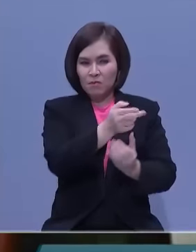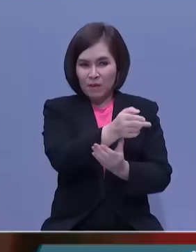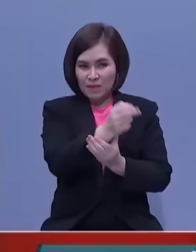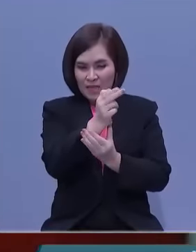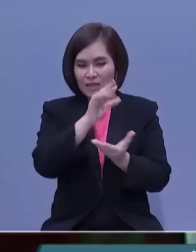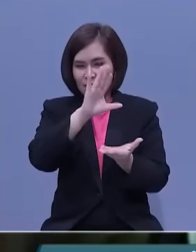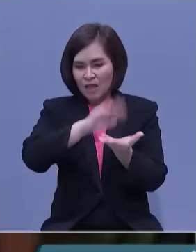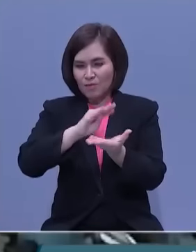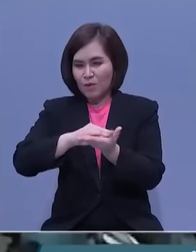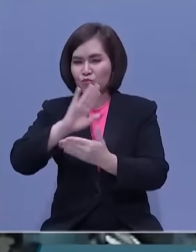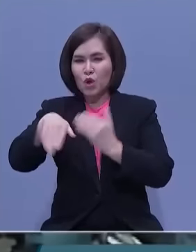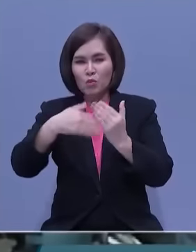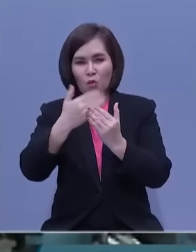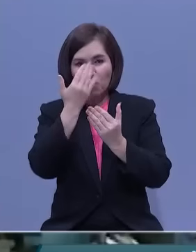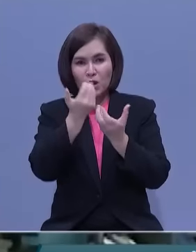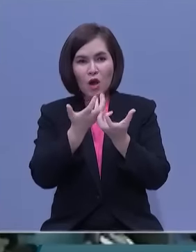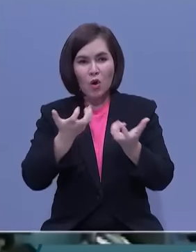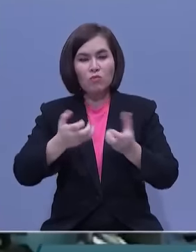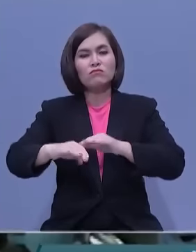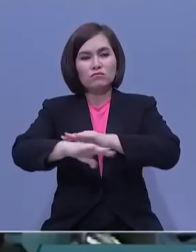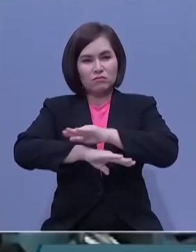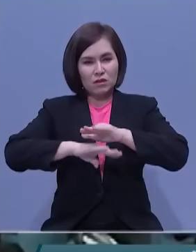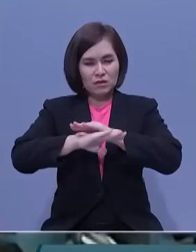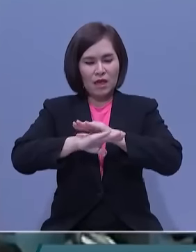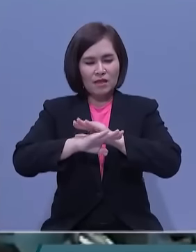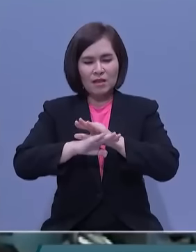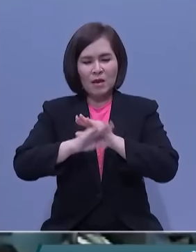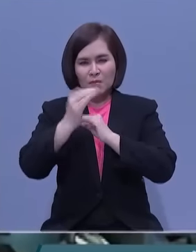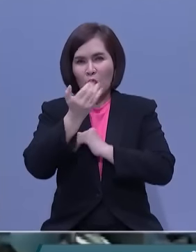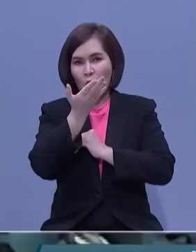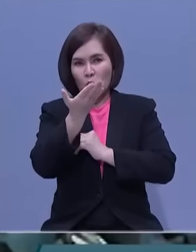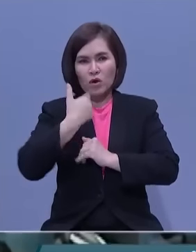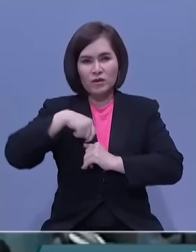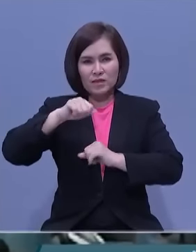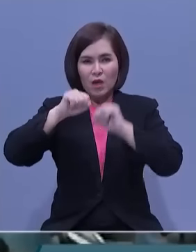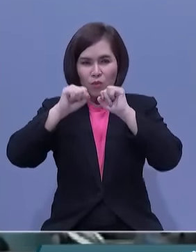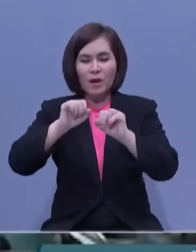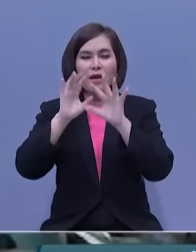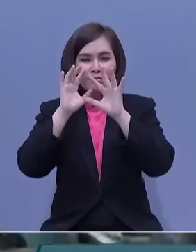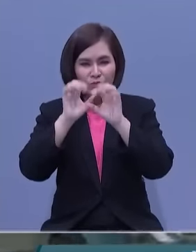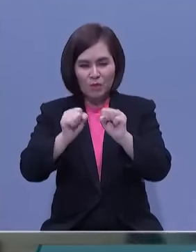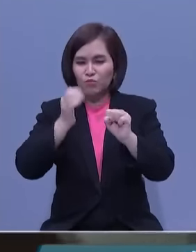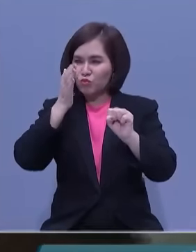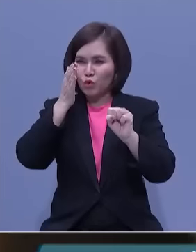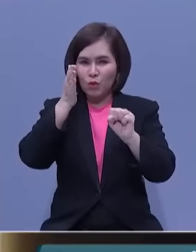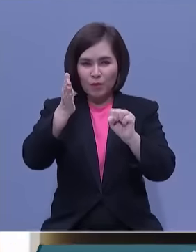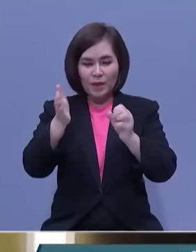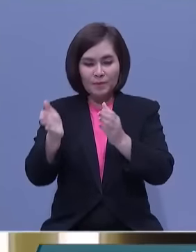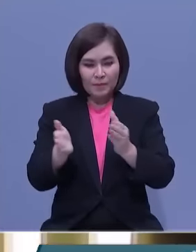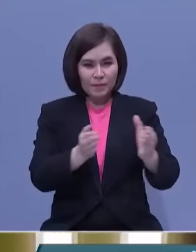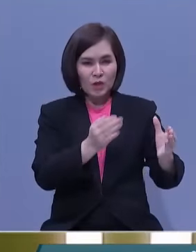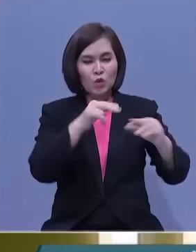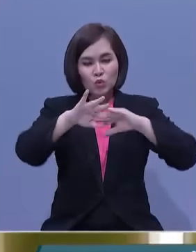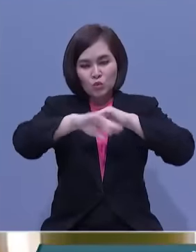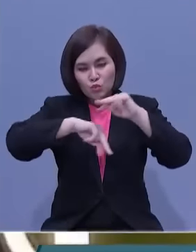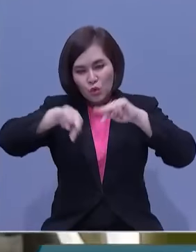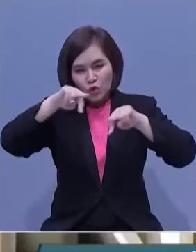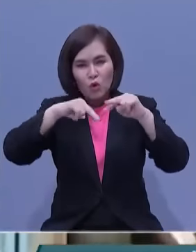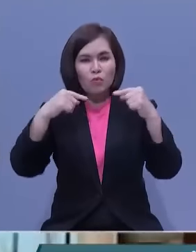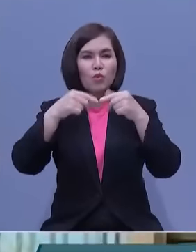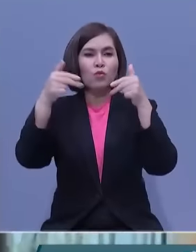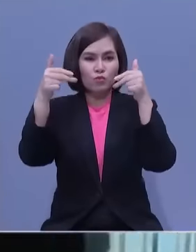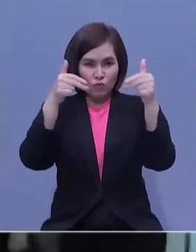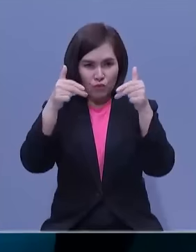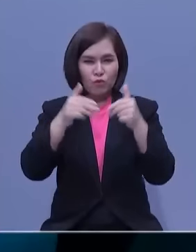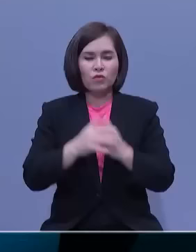พยานหลักฐานในการขออนุมัติหมายจับต่อไปนะคะส่วนการตรวจสอบกล้องวงจรปิดค่ะไปเจอว่าหลังก่อ